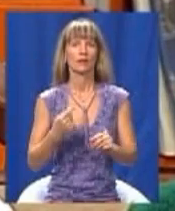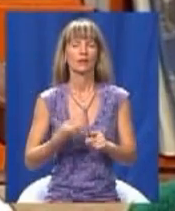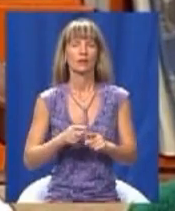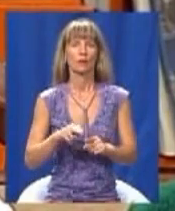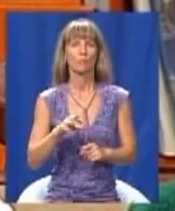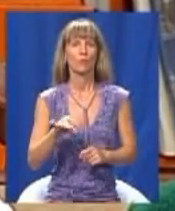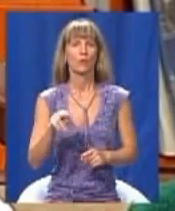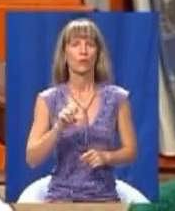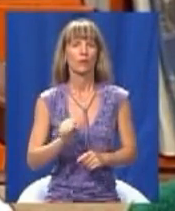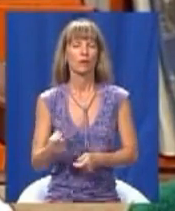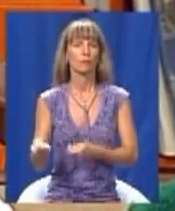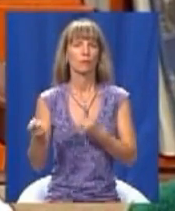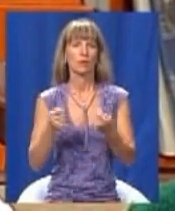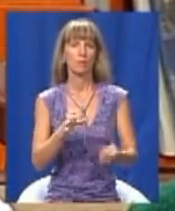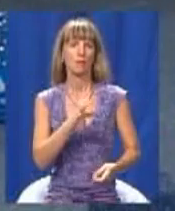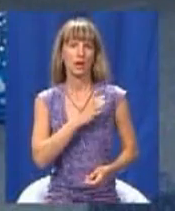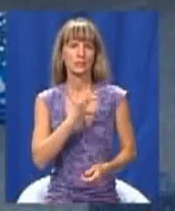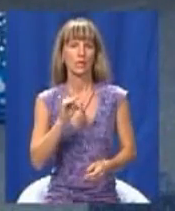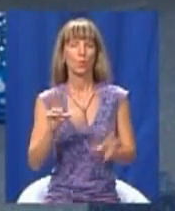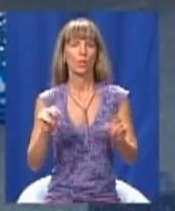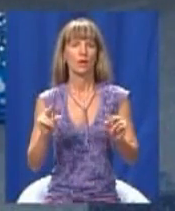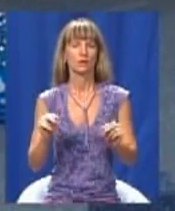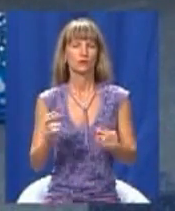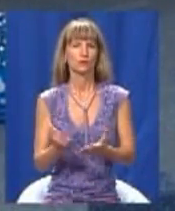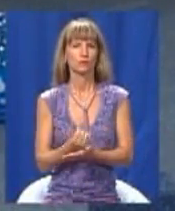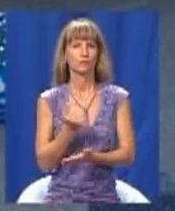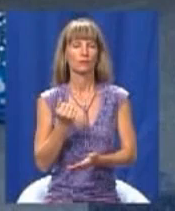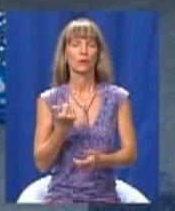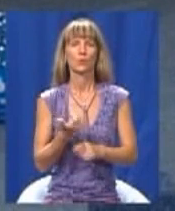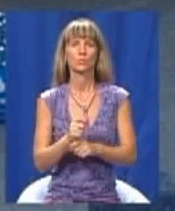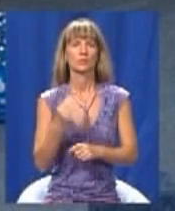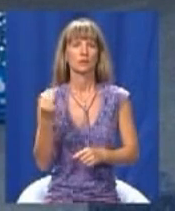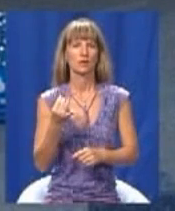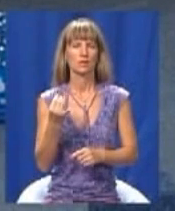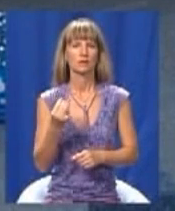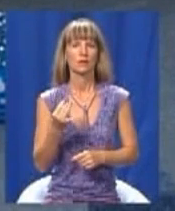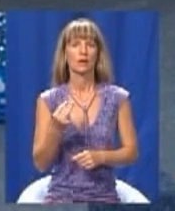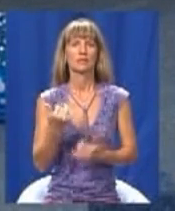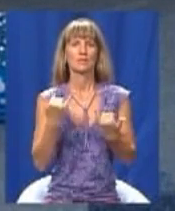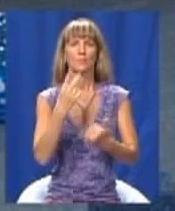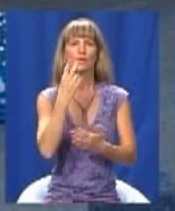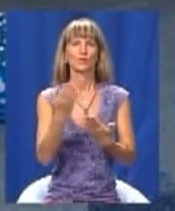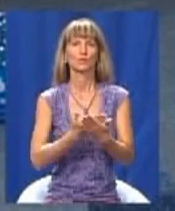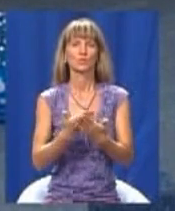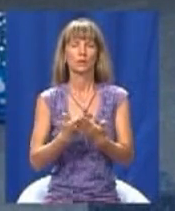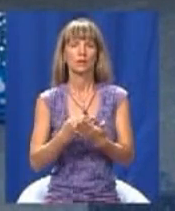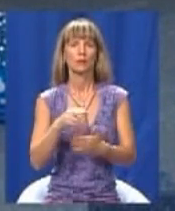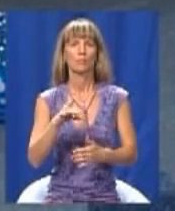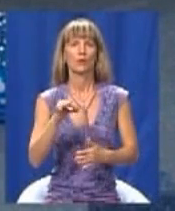порода приносить багатство і удачу. Так, дуже цікаво. А давайте зараз подивимося сюжет